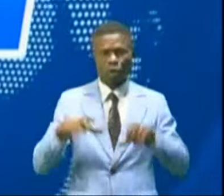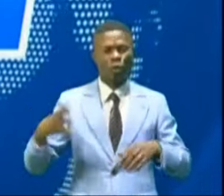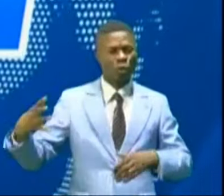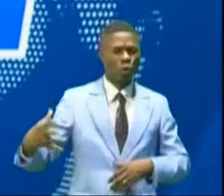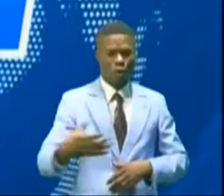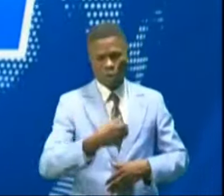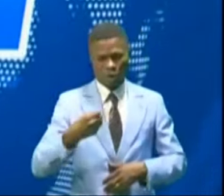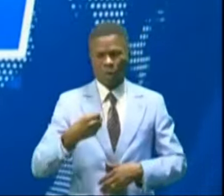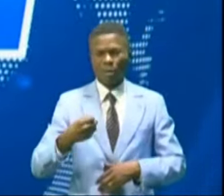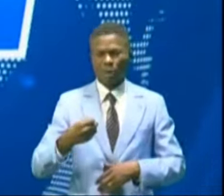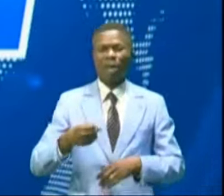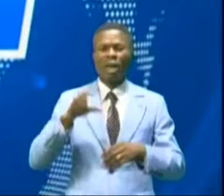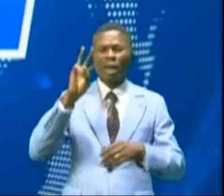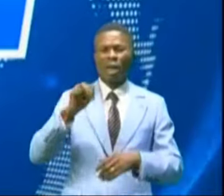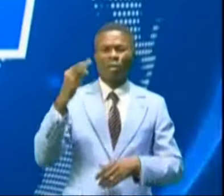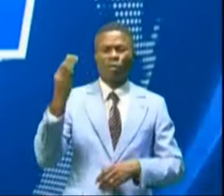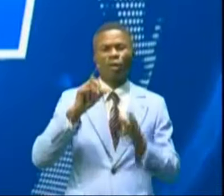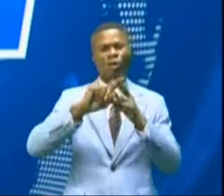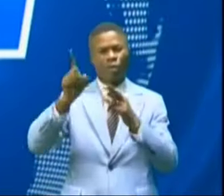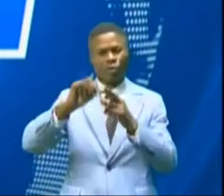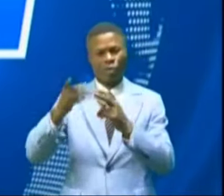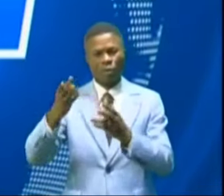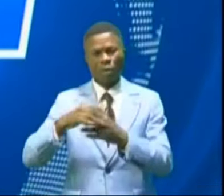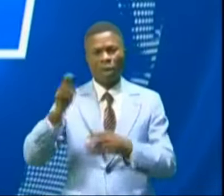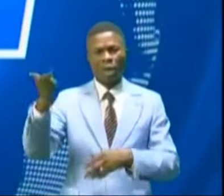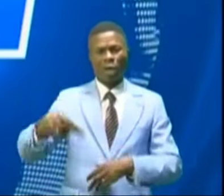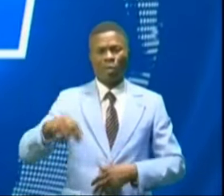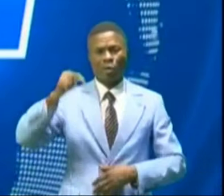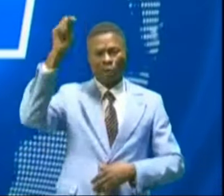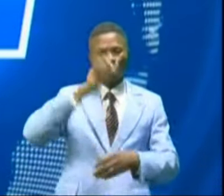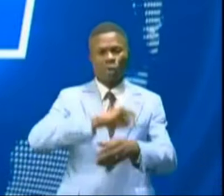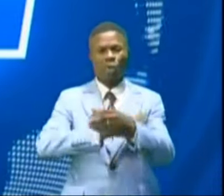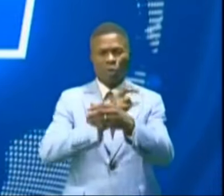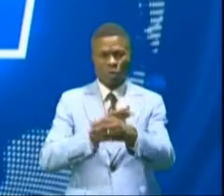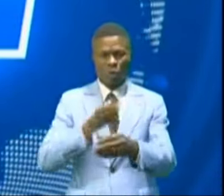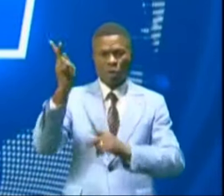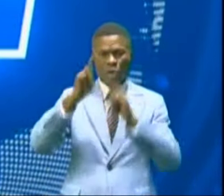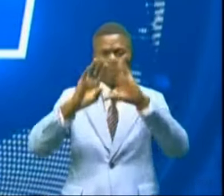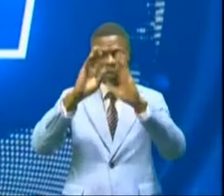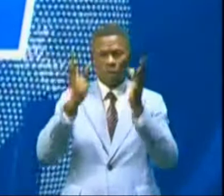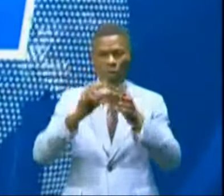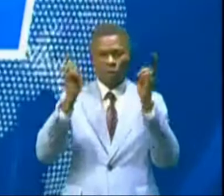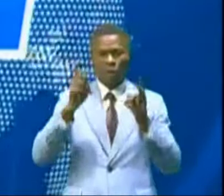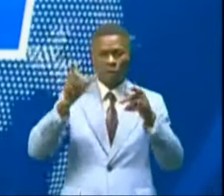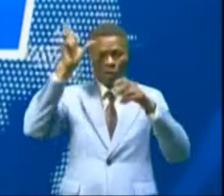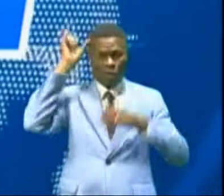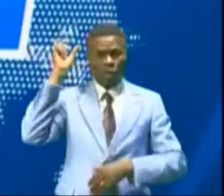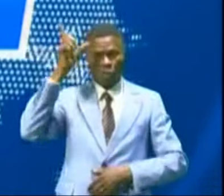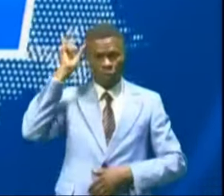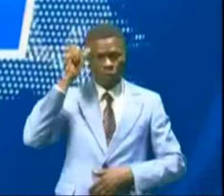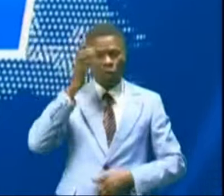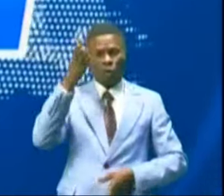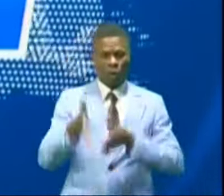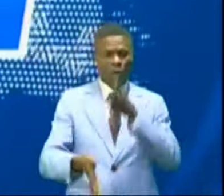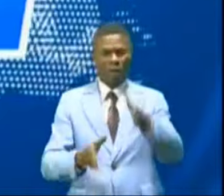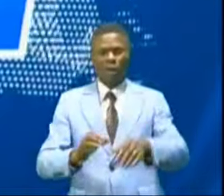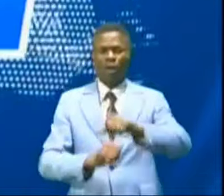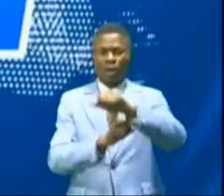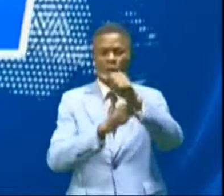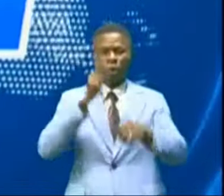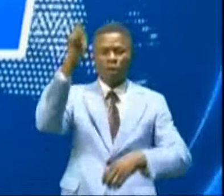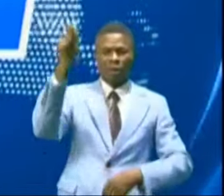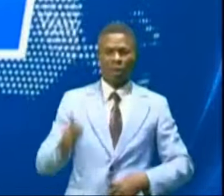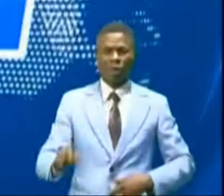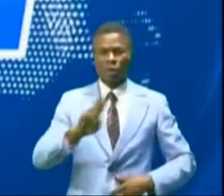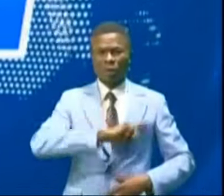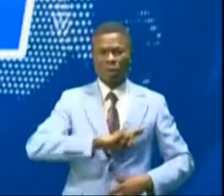du M23 dans la province du Nord Kivu. La population de la ville de Lubumbashi a marché pour soutenir les